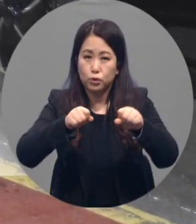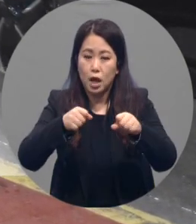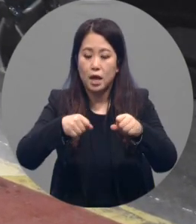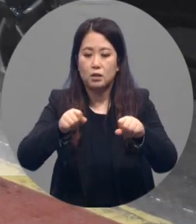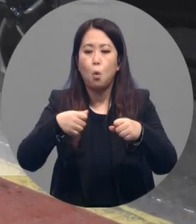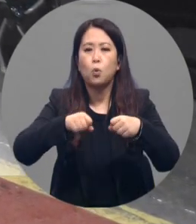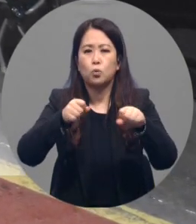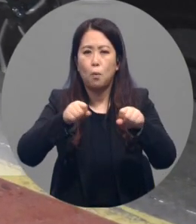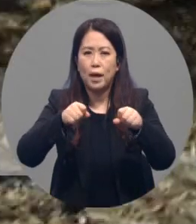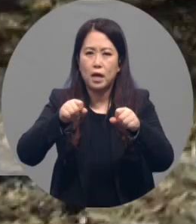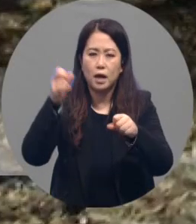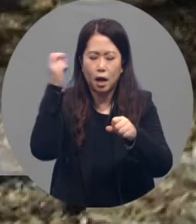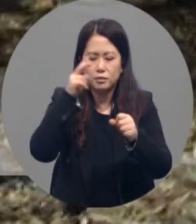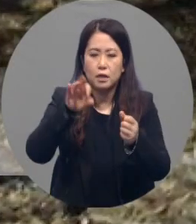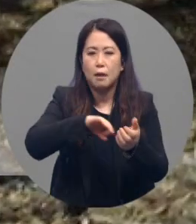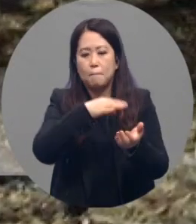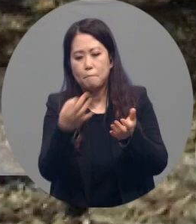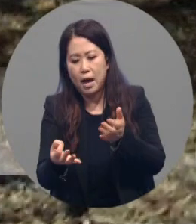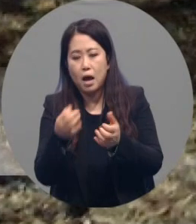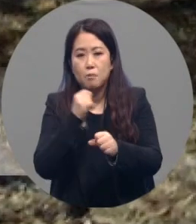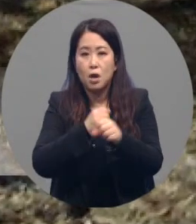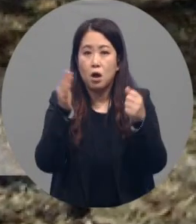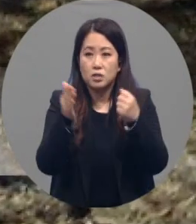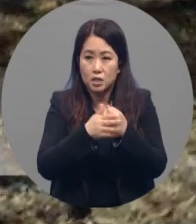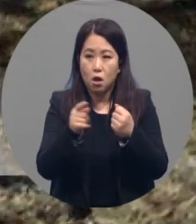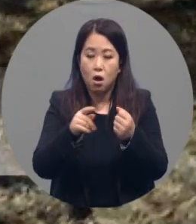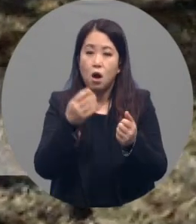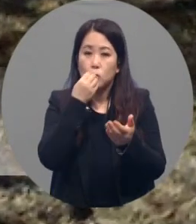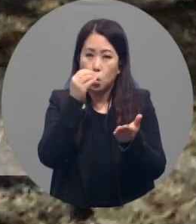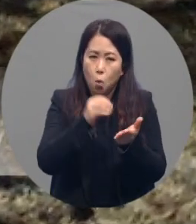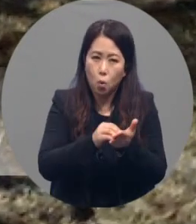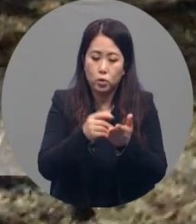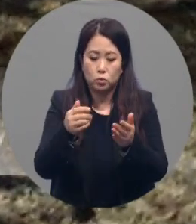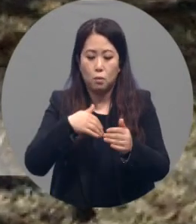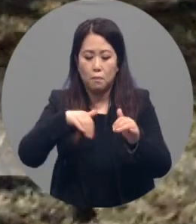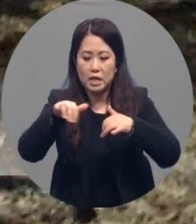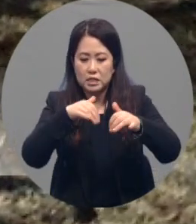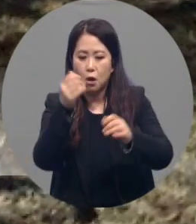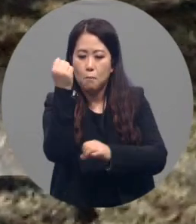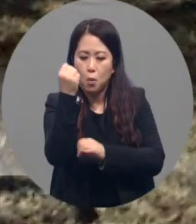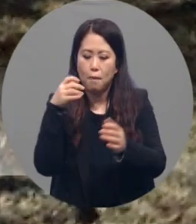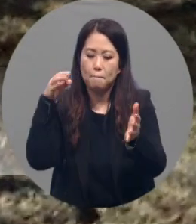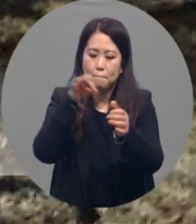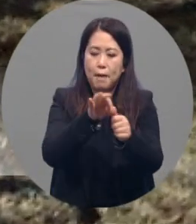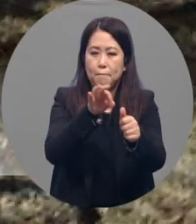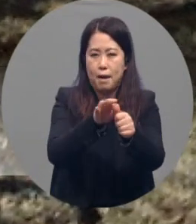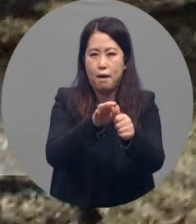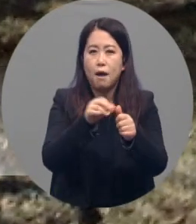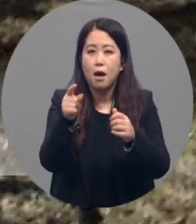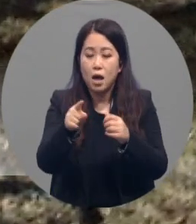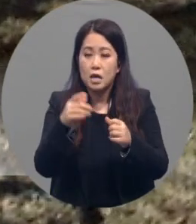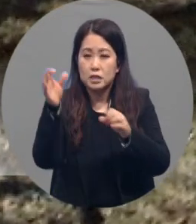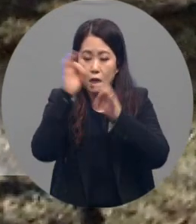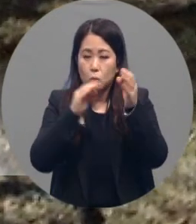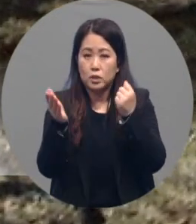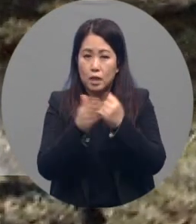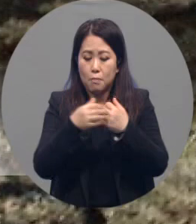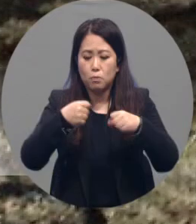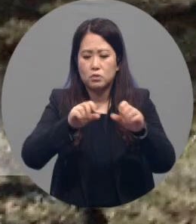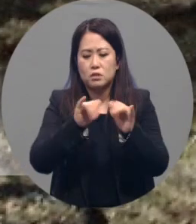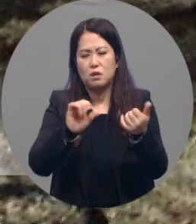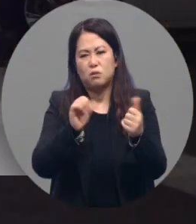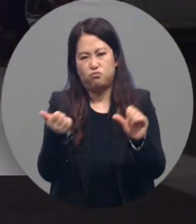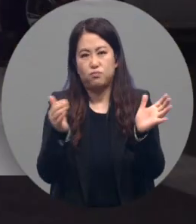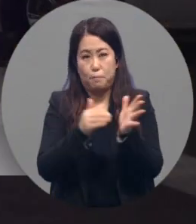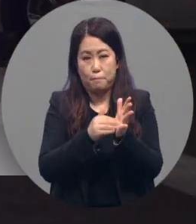무게중심을 잃고 옆으로 쓰러지면서 연석과 도로 이정표 등을 들이받았습니다이 사고로 오토바이 운전자가